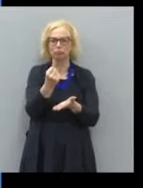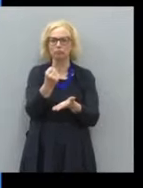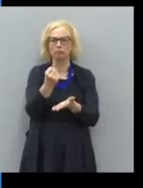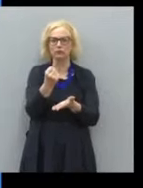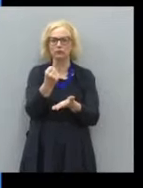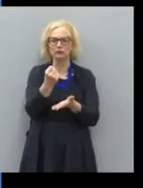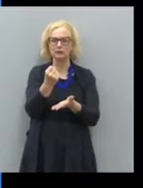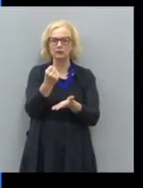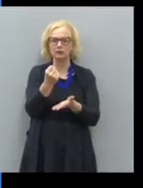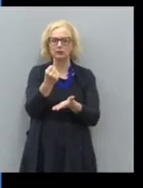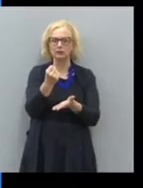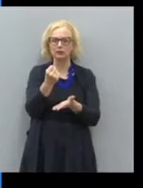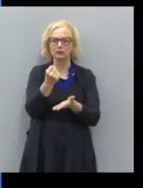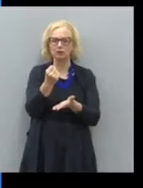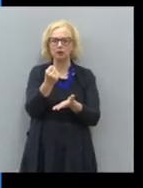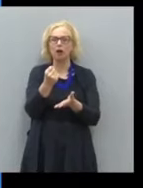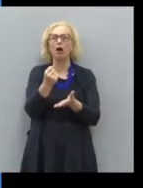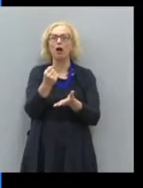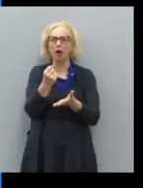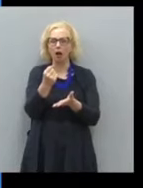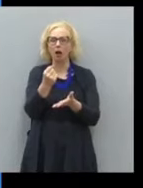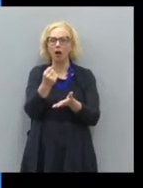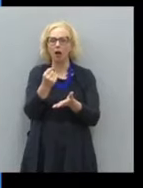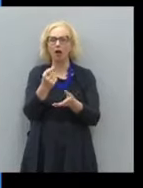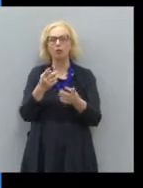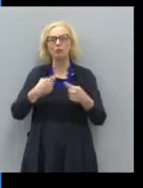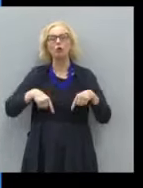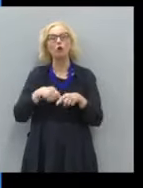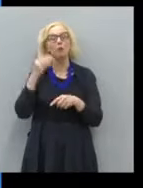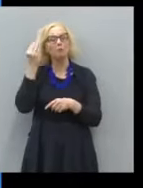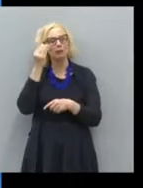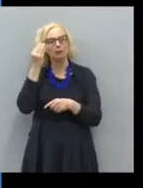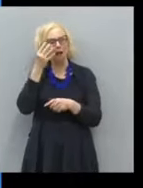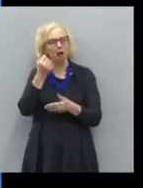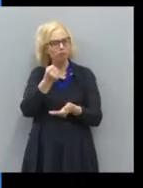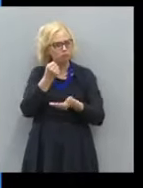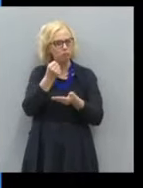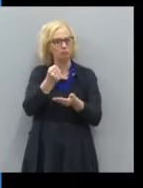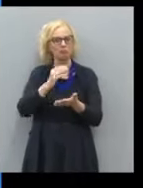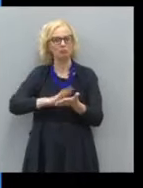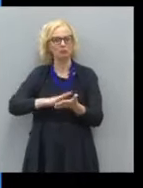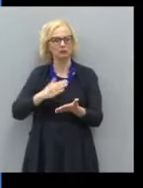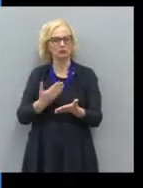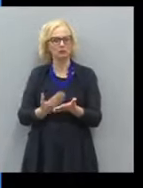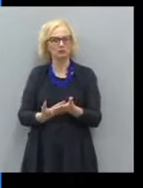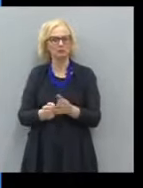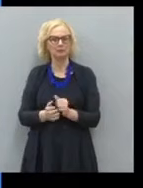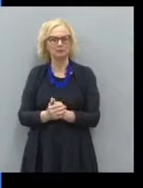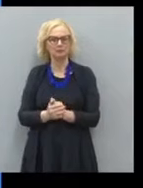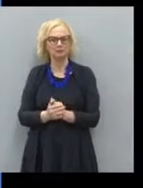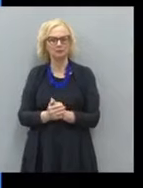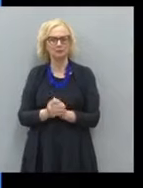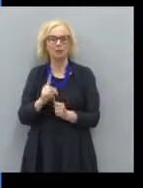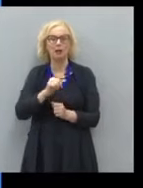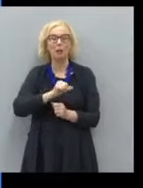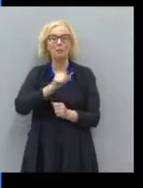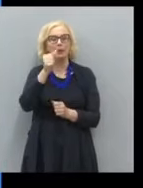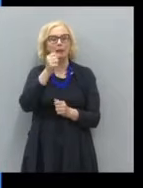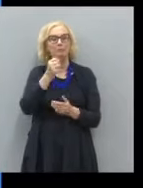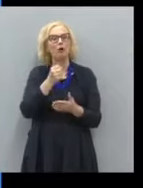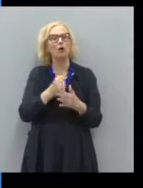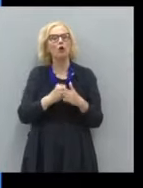messo in campo riteniamo sia sia importante nel primo sostegni